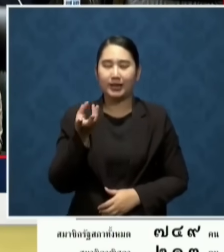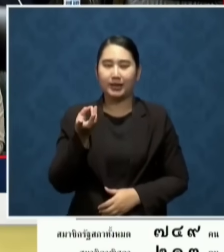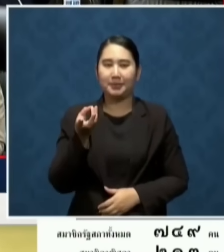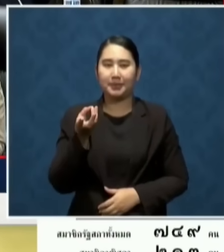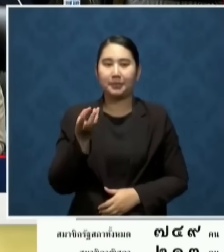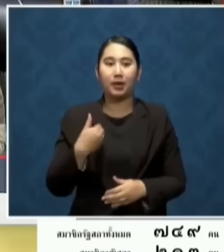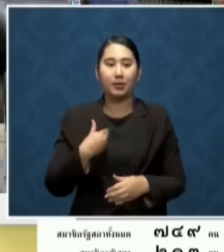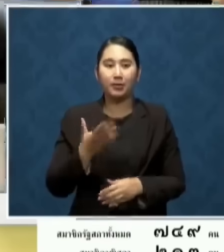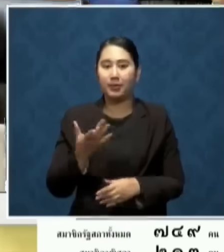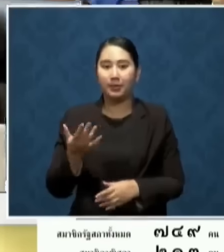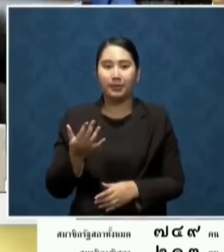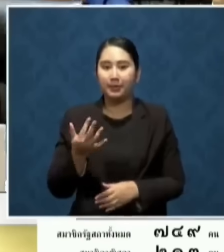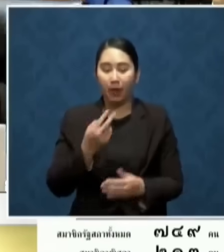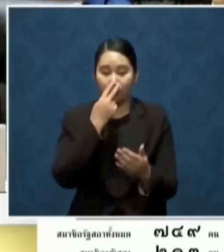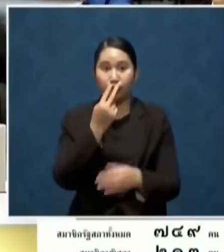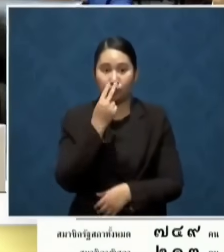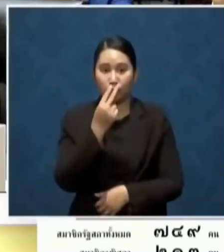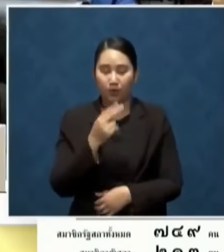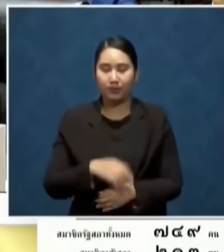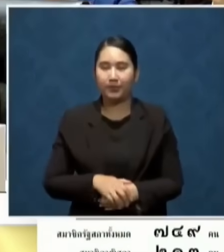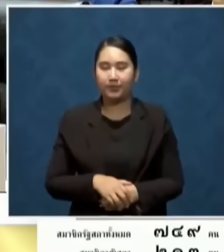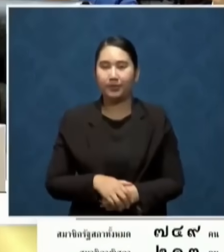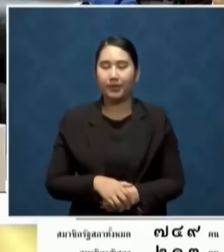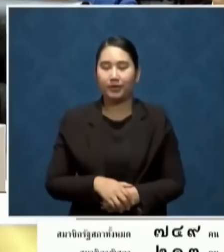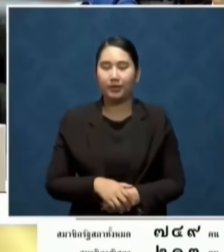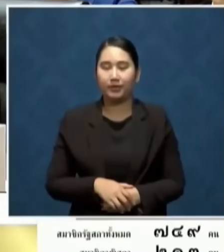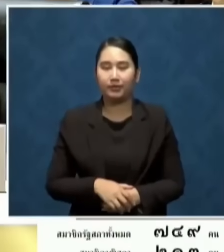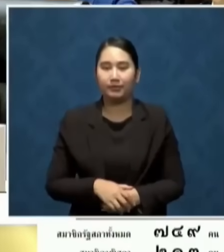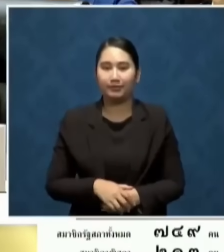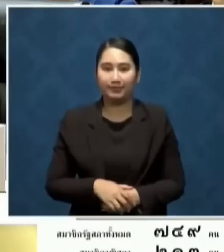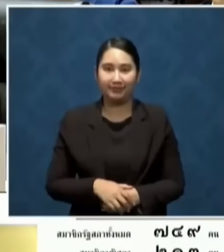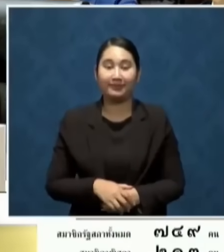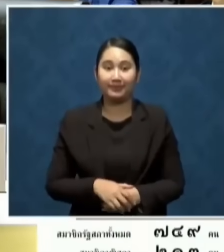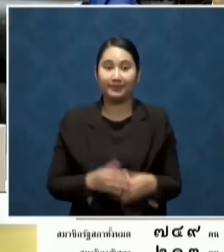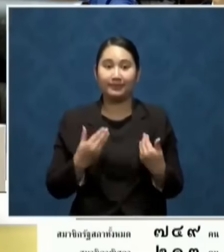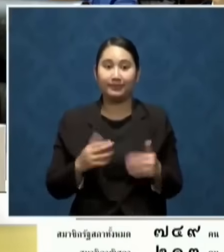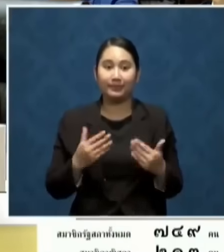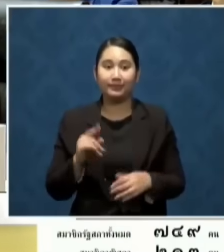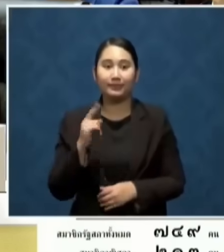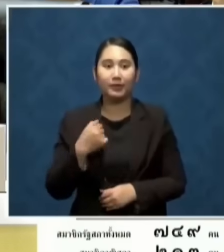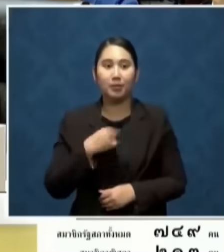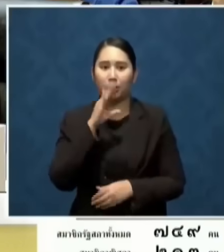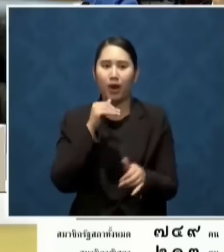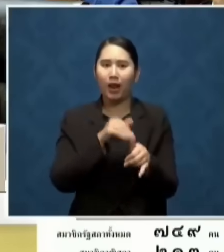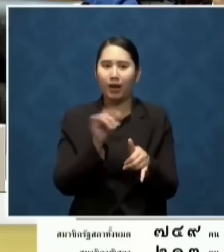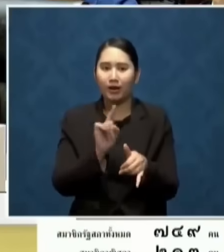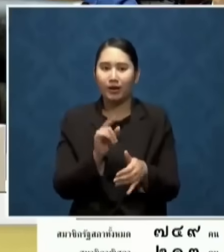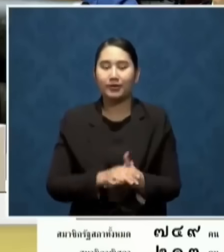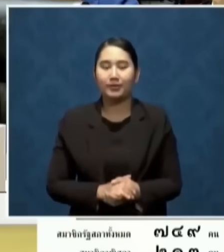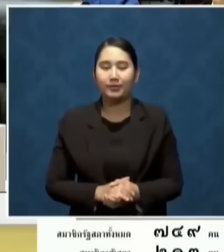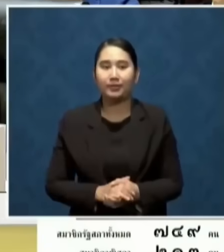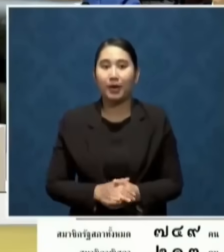คนหนุ่มสาวสมัยนี้ยุยงปลุกปลั่นไม่ได้หรอกเขาก็มีความคิดเป็นของตัวเองเขาเข้าถึงข้อมูลได้เยอะกว่าคนยุคเ